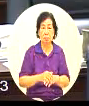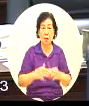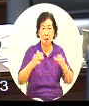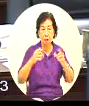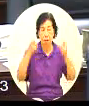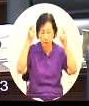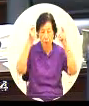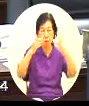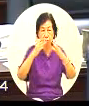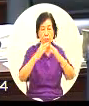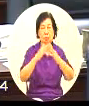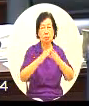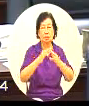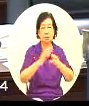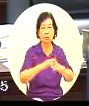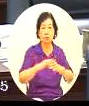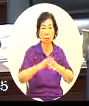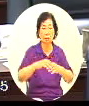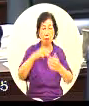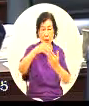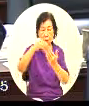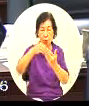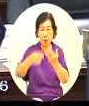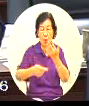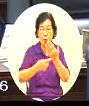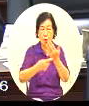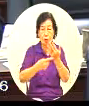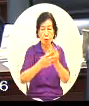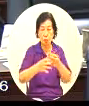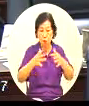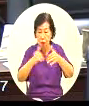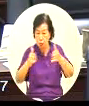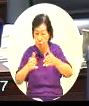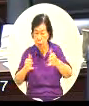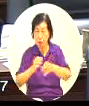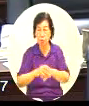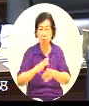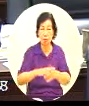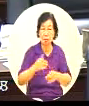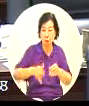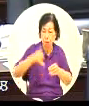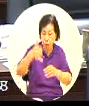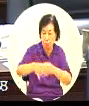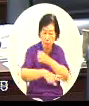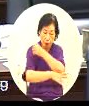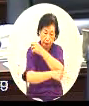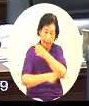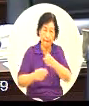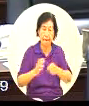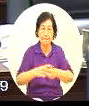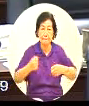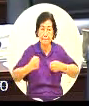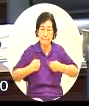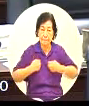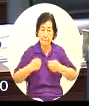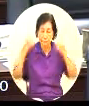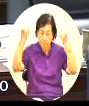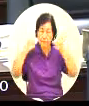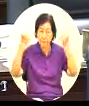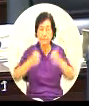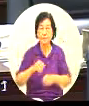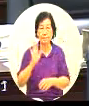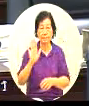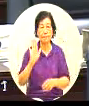个选手、学生，拢会当来遐做一个真好个。基层训练真好，运动甲比赛安尼，